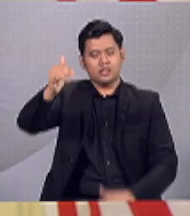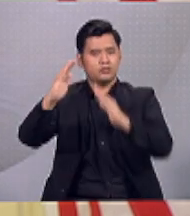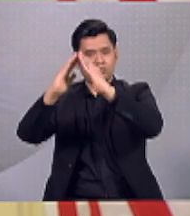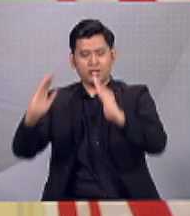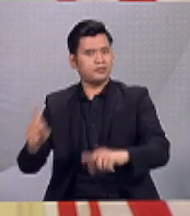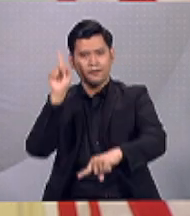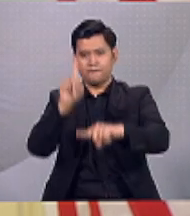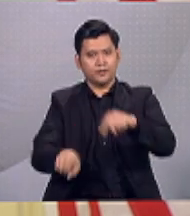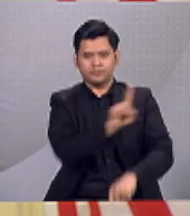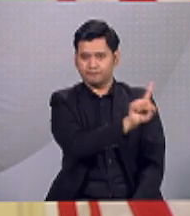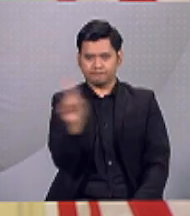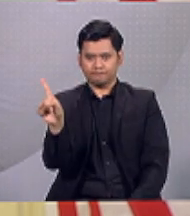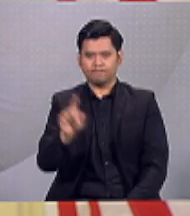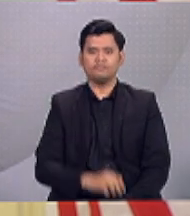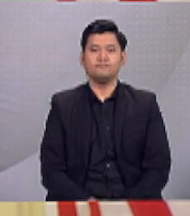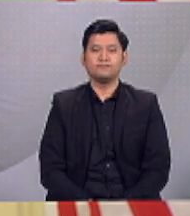Selamat Datuk Seri.